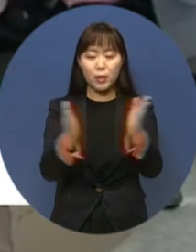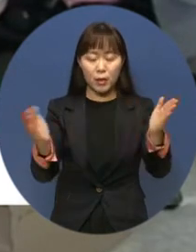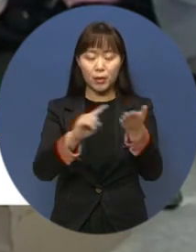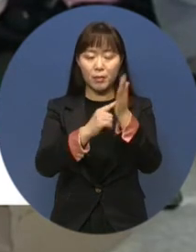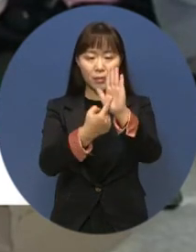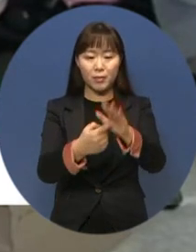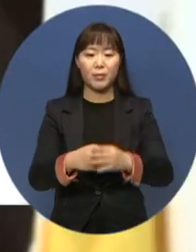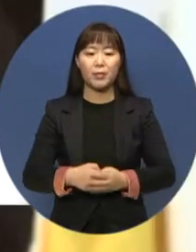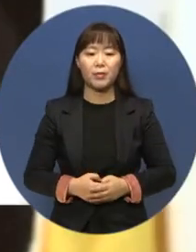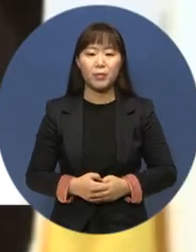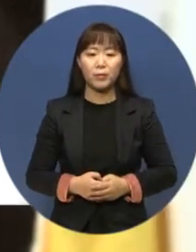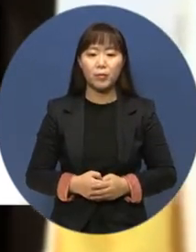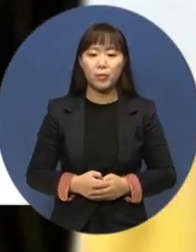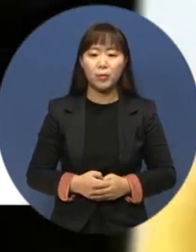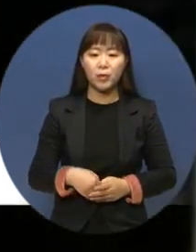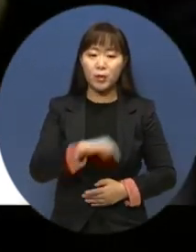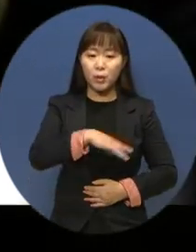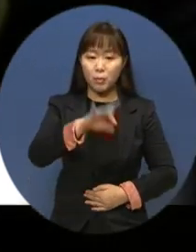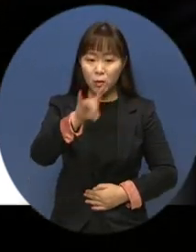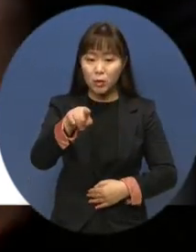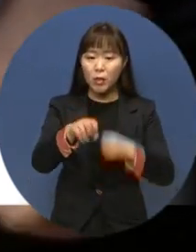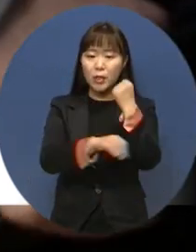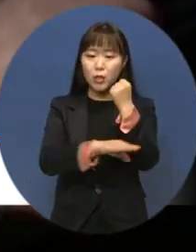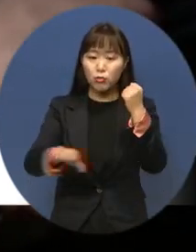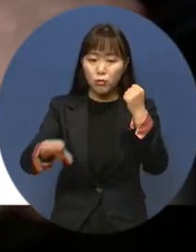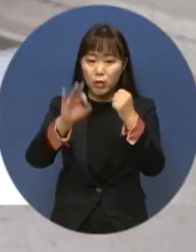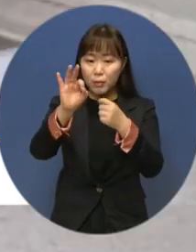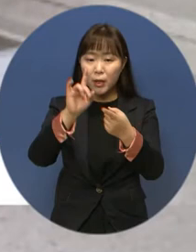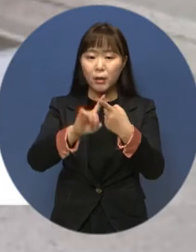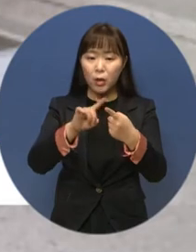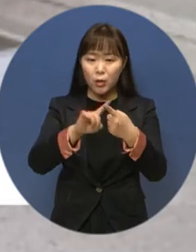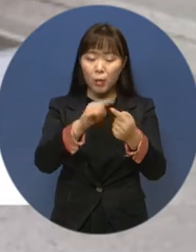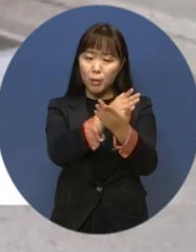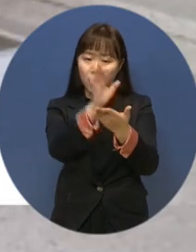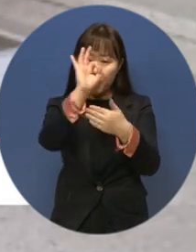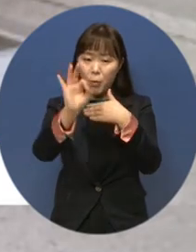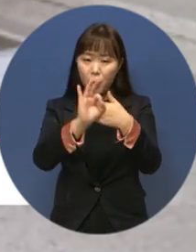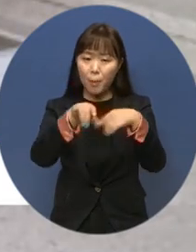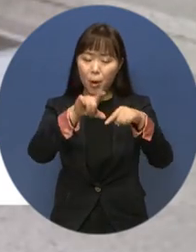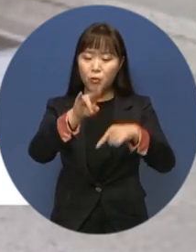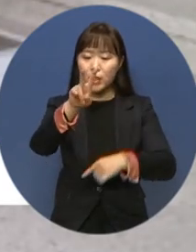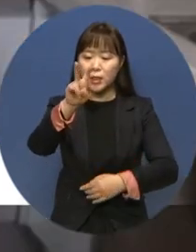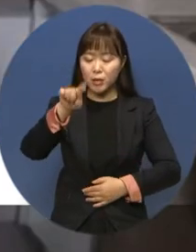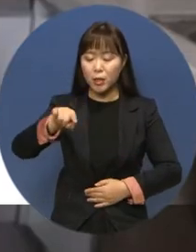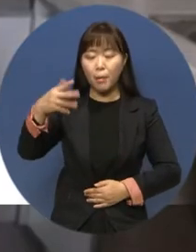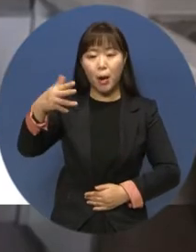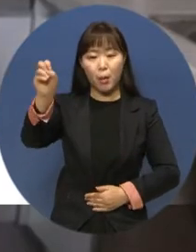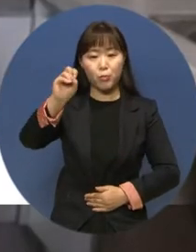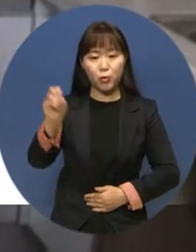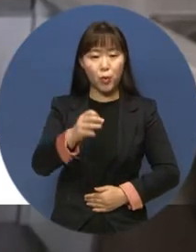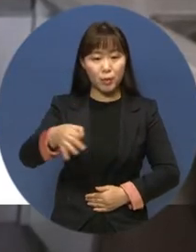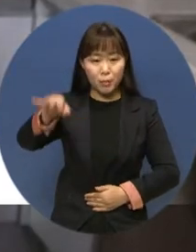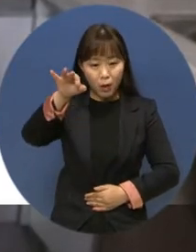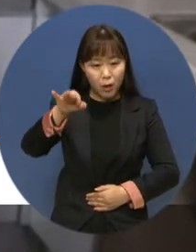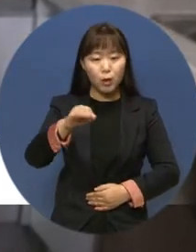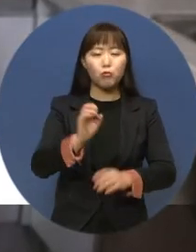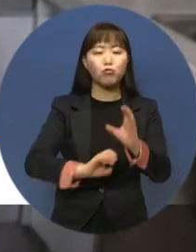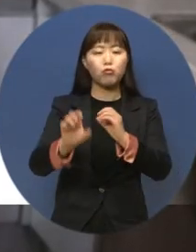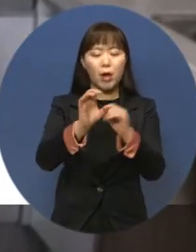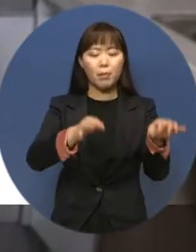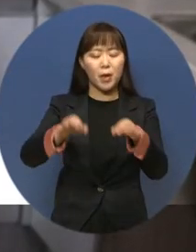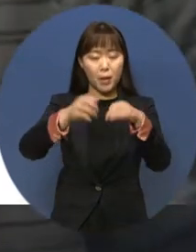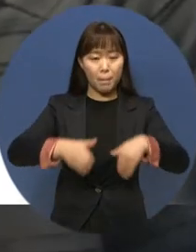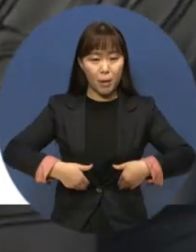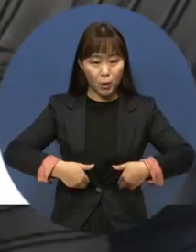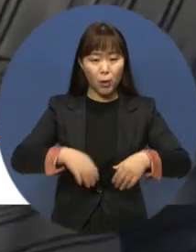밝혔습니다. 우선 의지급여 기준 금액은 품목별로 평균 22.8% 인상되며 추가 인상이